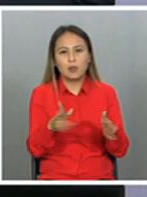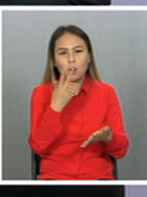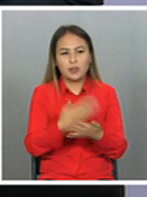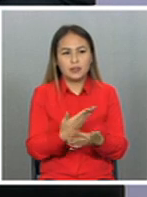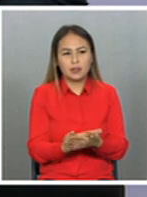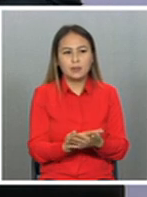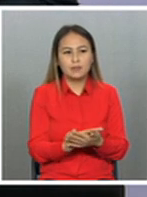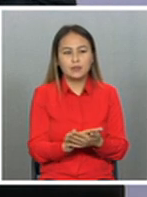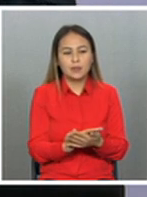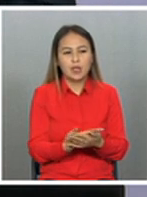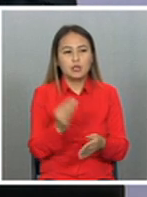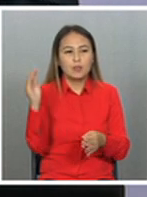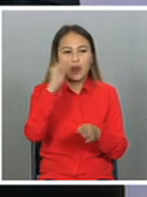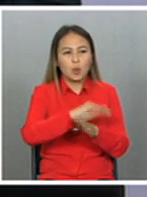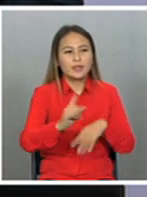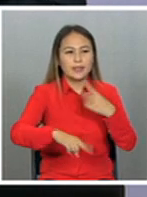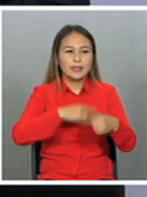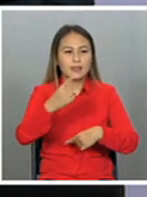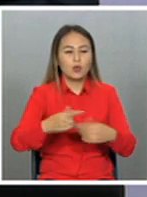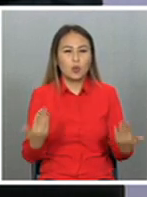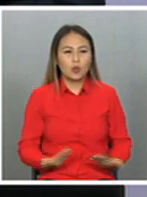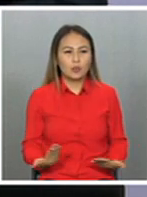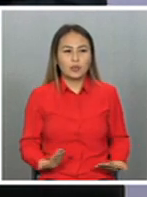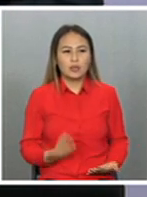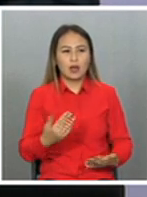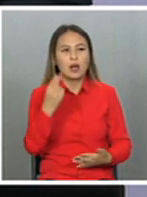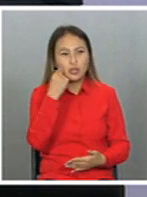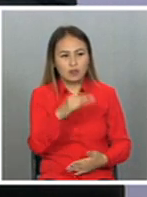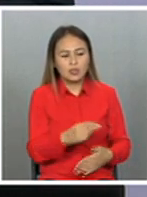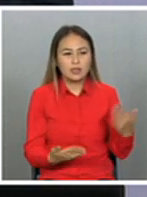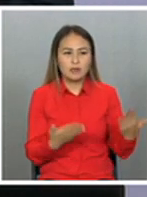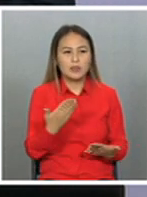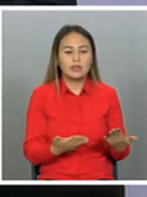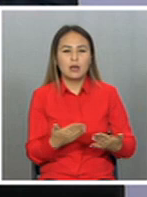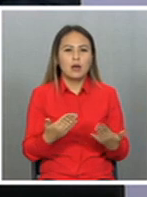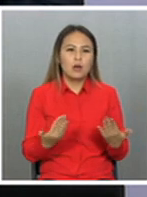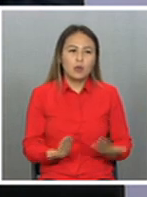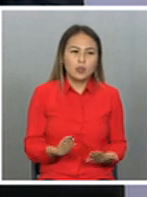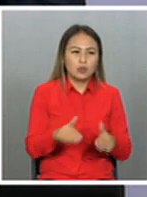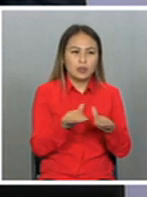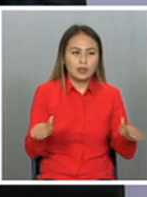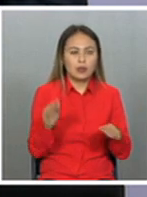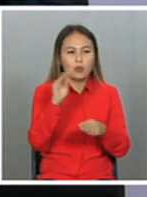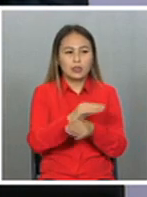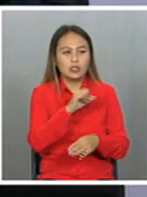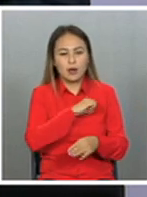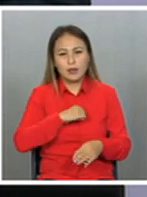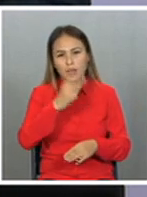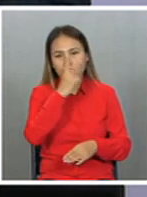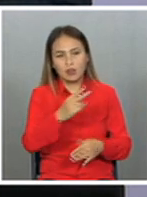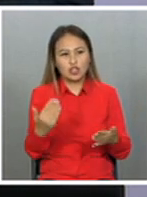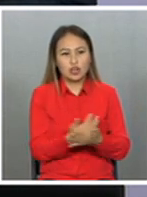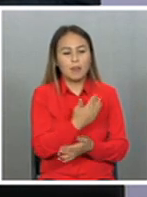көрсетіледі. Сонымен қоса келесісі бұл өмір сүру сапасы, немесе өмір сүру деңгейі. Бұл жаңа ғана өзіміз айтып өткендей, жан